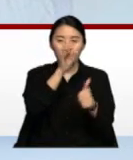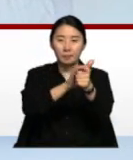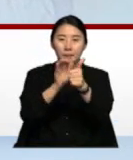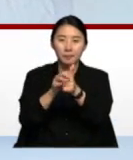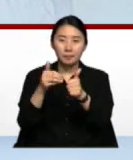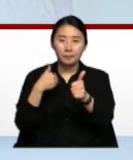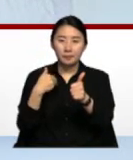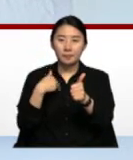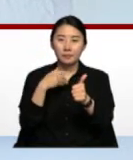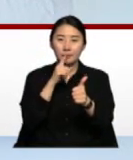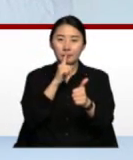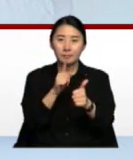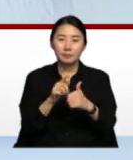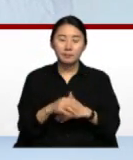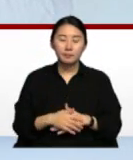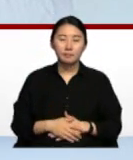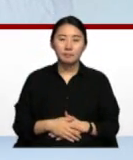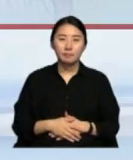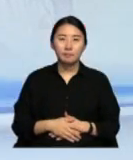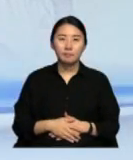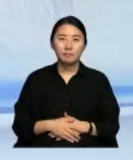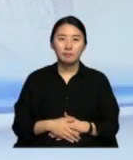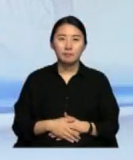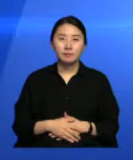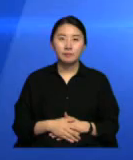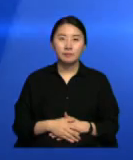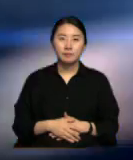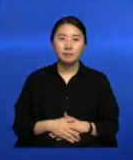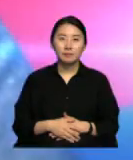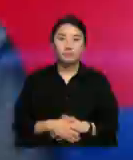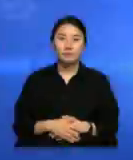한다는 목소리가 일고 있습니다. 천서연 기자입니다.